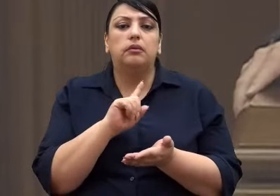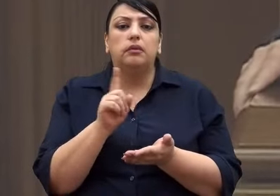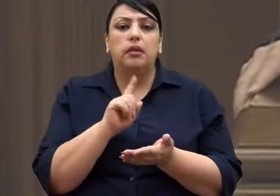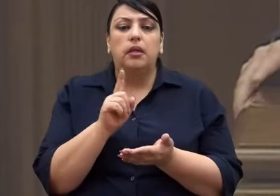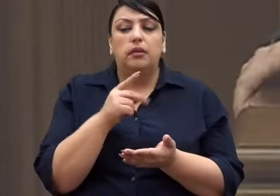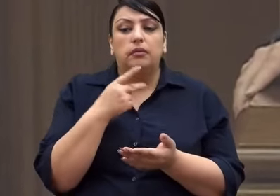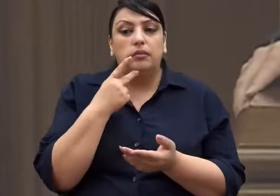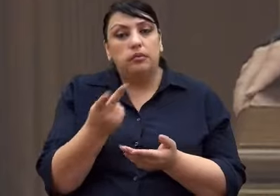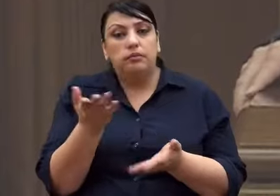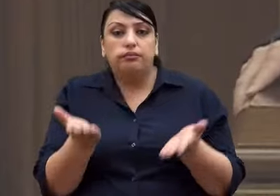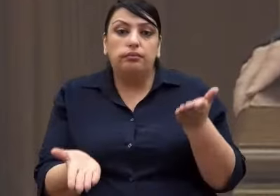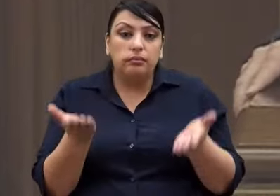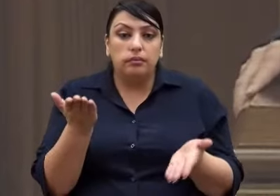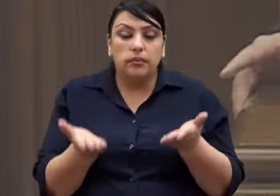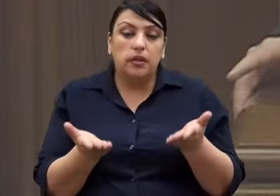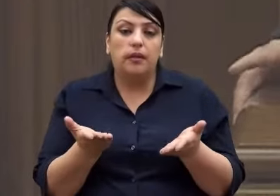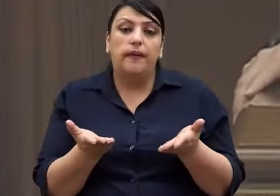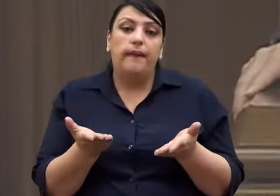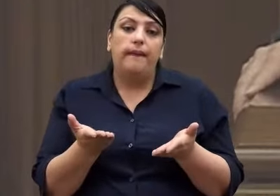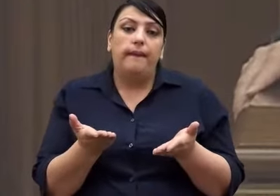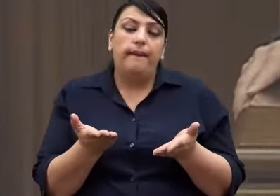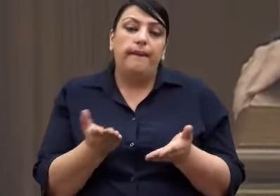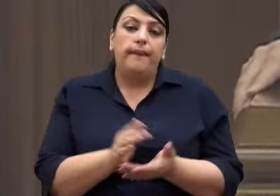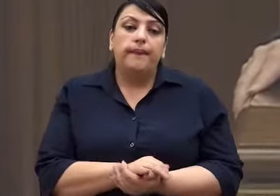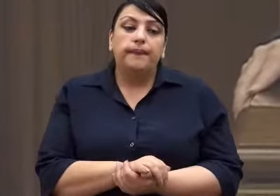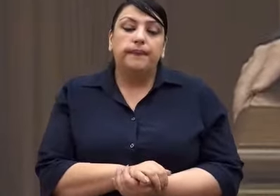կշռեմ դրանք և ըստ այդմ